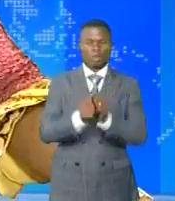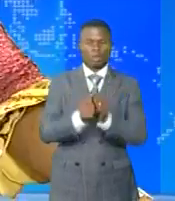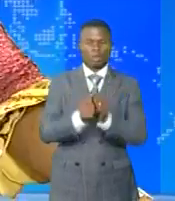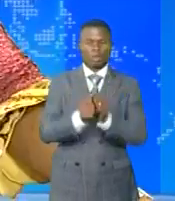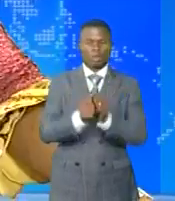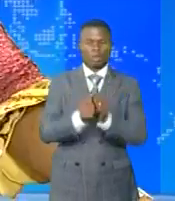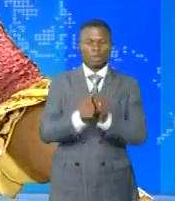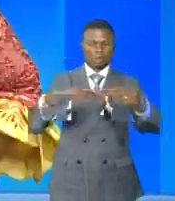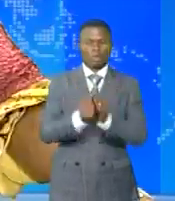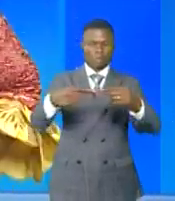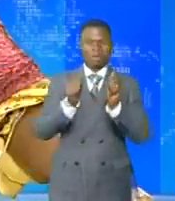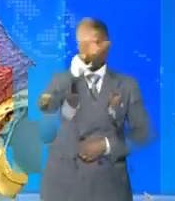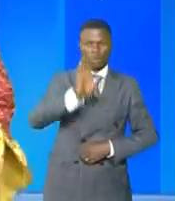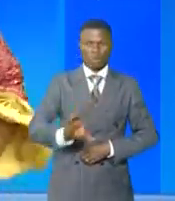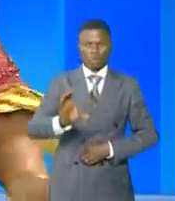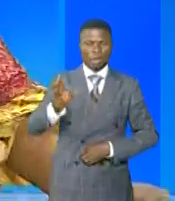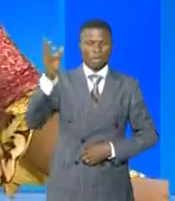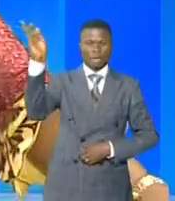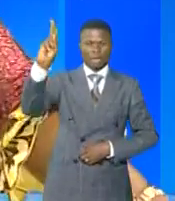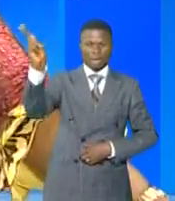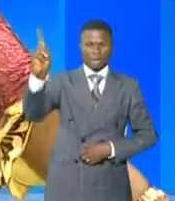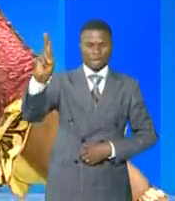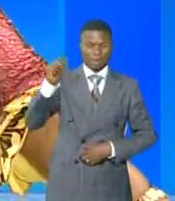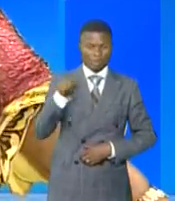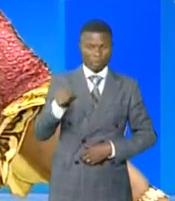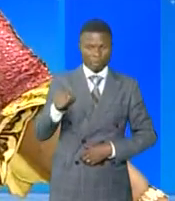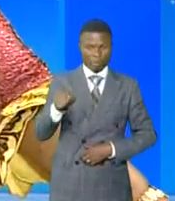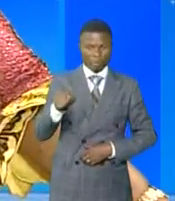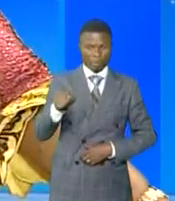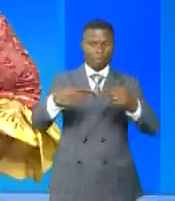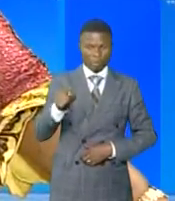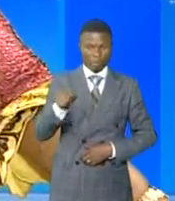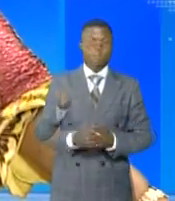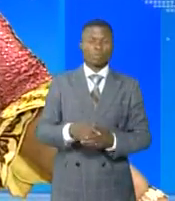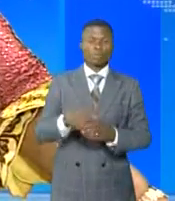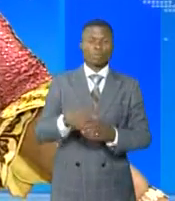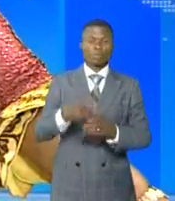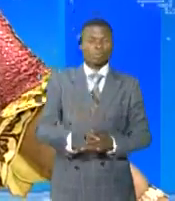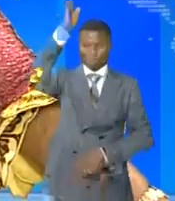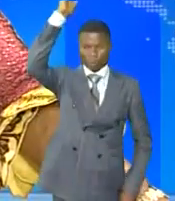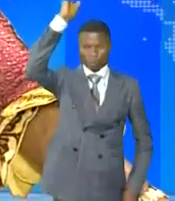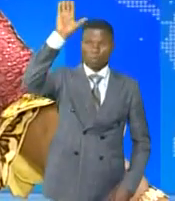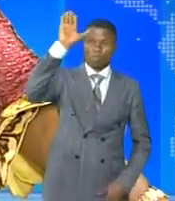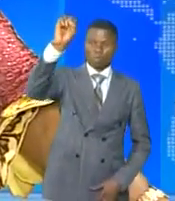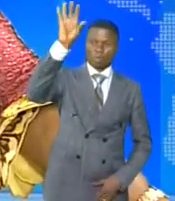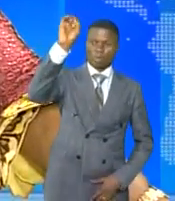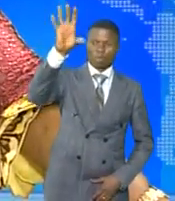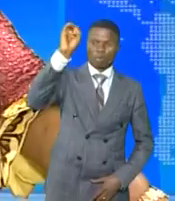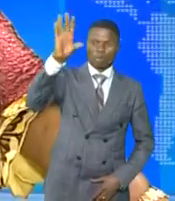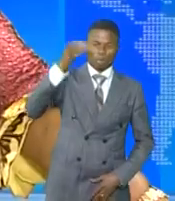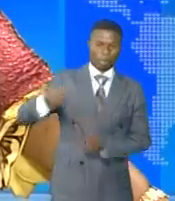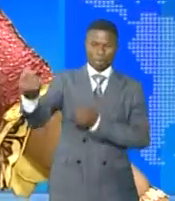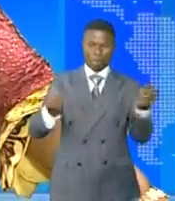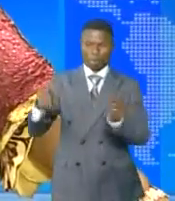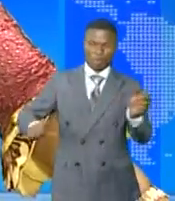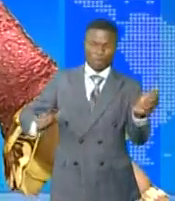dans la de Kintambo ont désormais des régulateurs de circulation, de signalisation viennent d'être